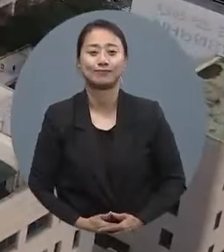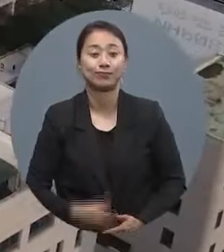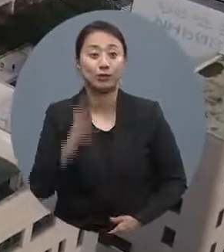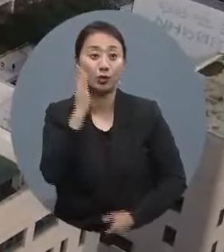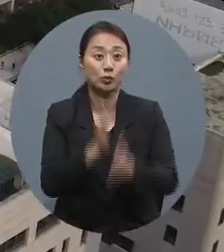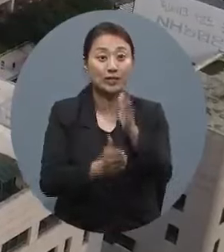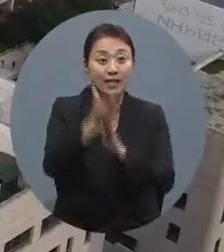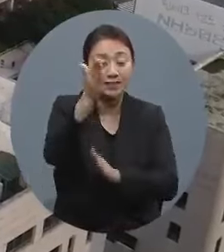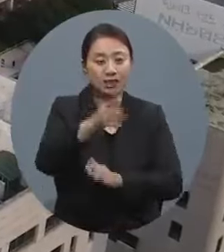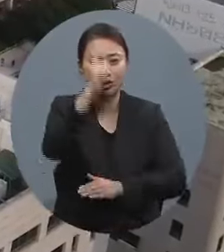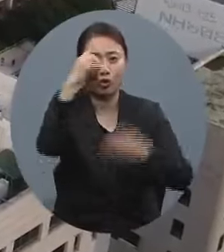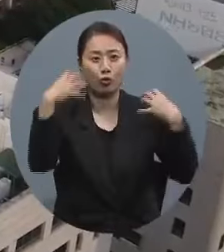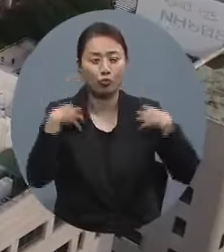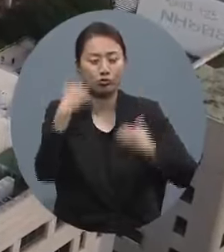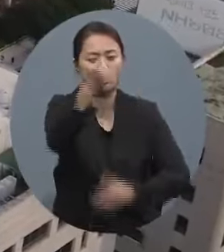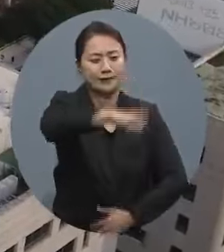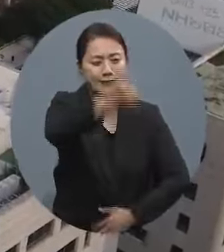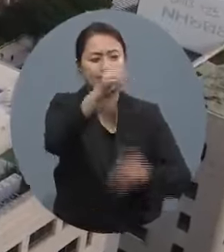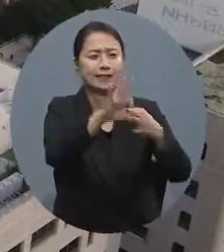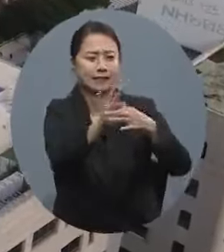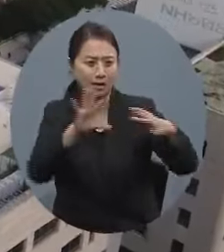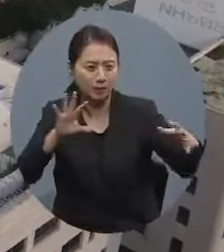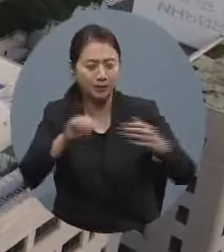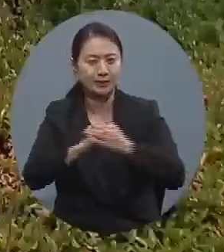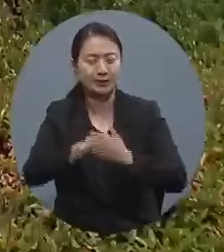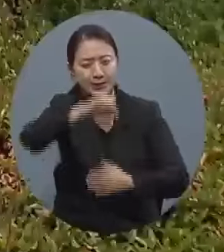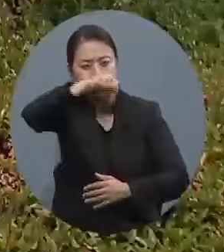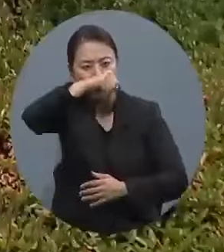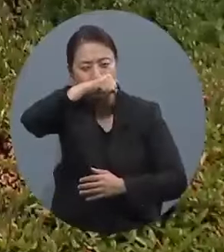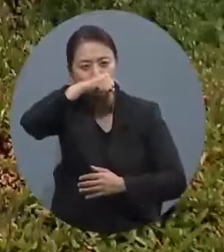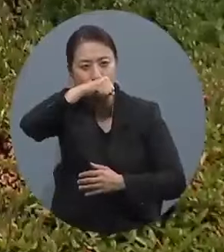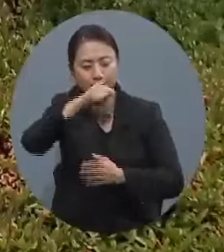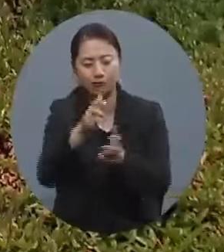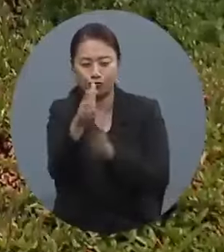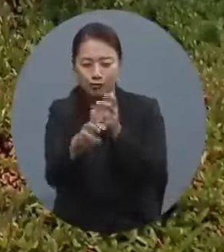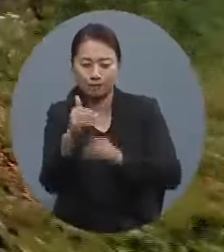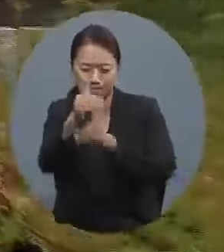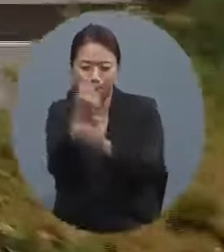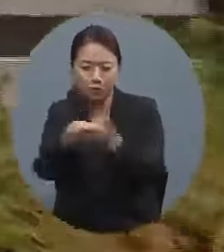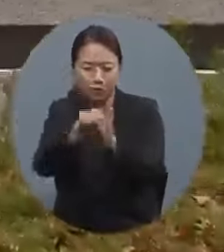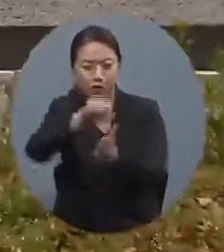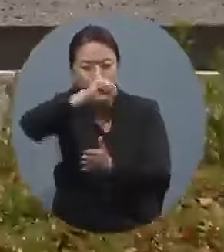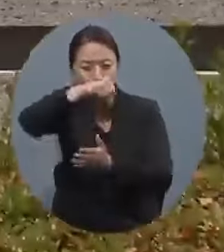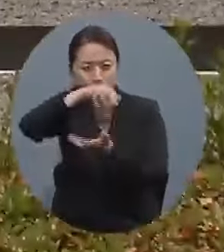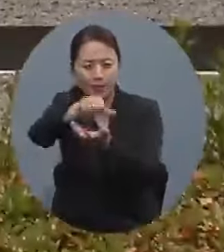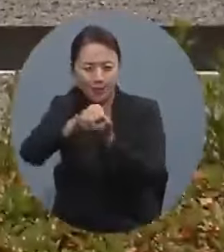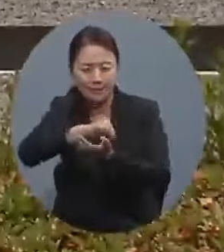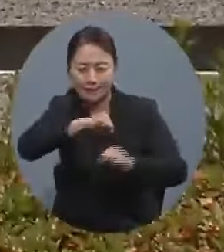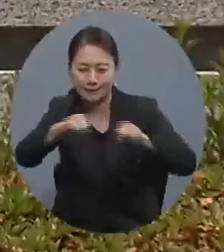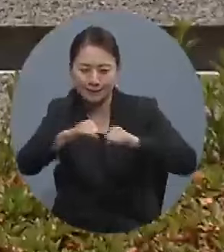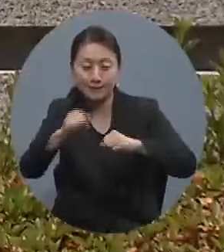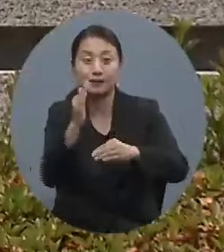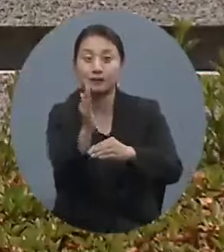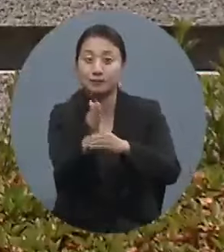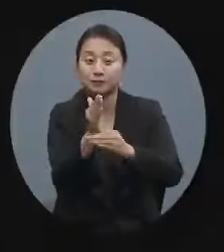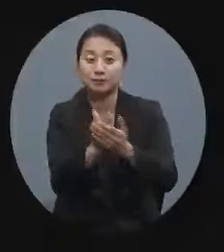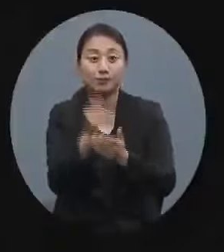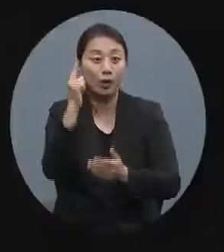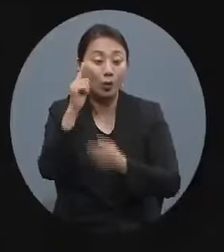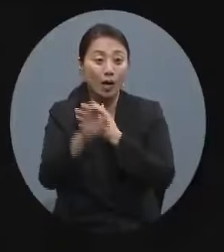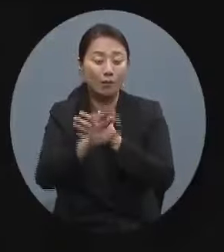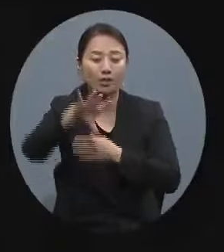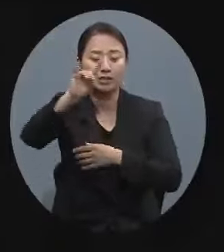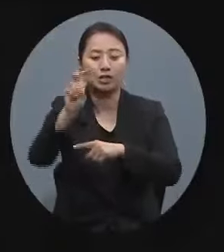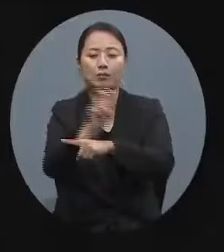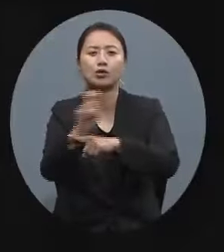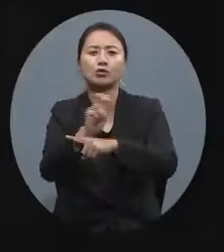울산시는 정부 승인 절차와는 별도로 차질없는 사업 추진을 위한 국비 확보에도 나섰습니다 국내 첫